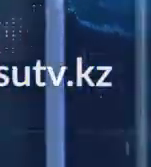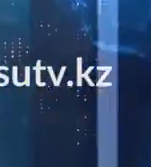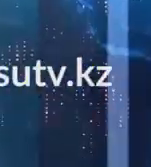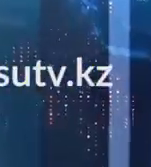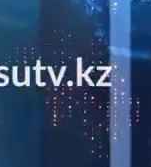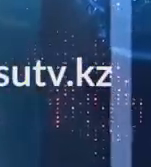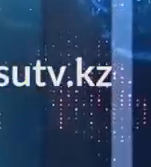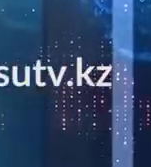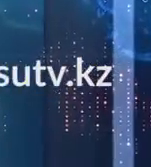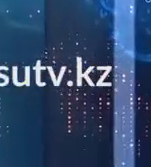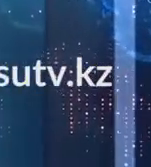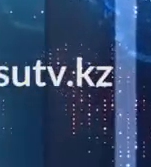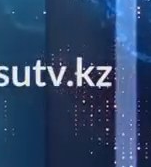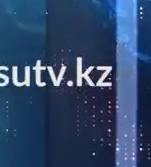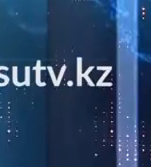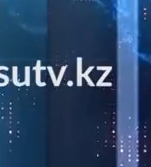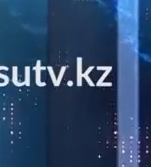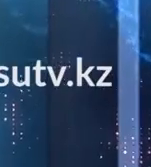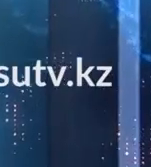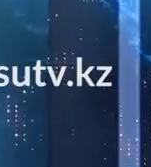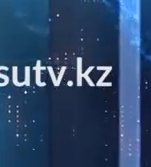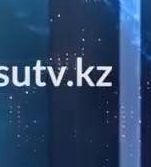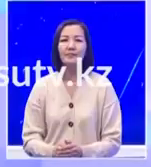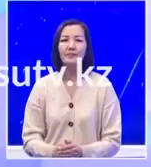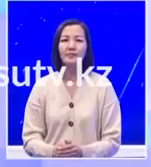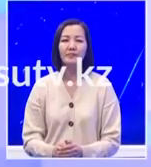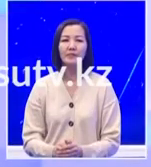Мадина Берікқызы, Жетісу телеарнасы.